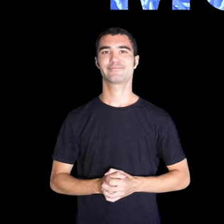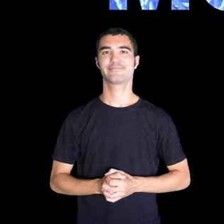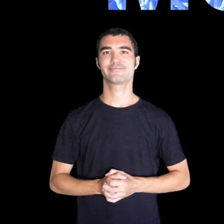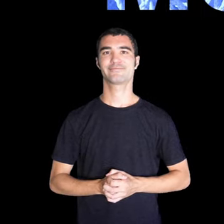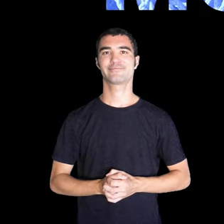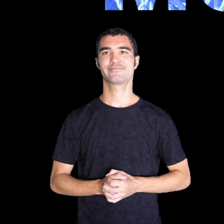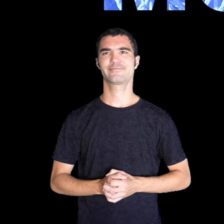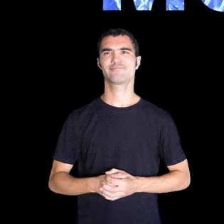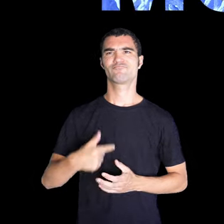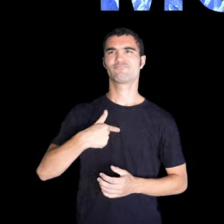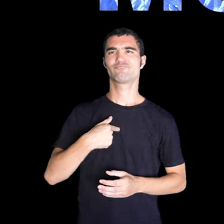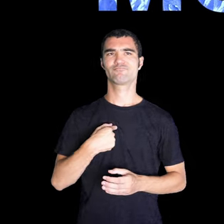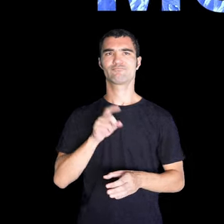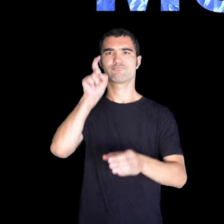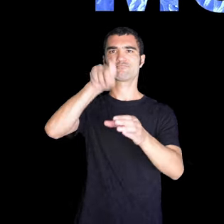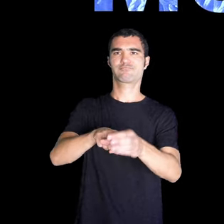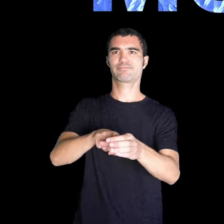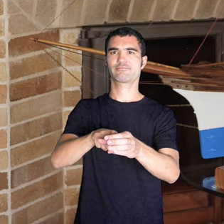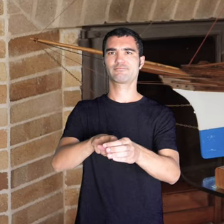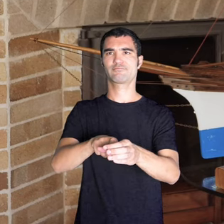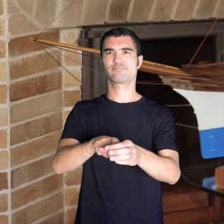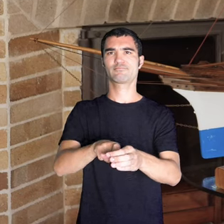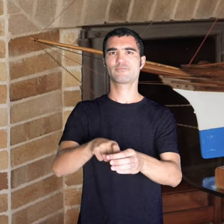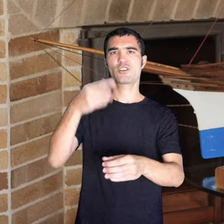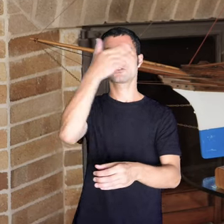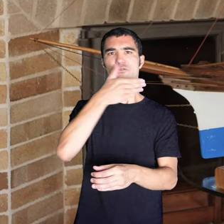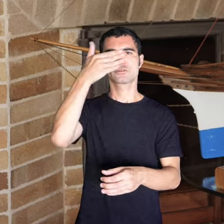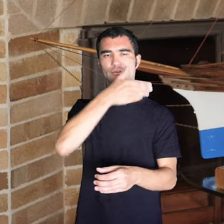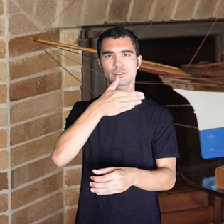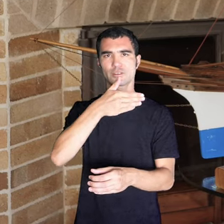Me vaig apuntar a l'escola